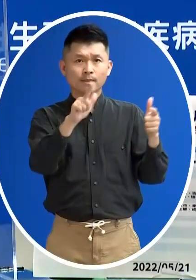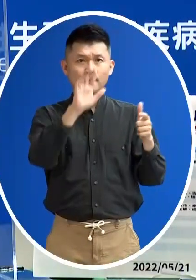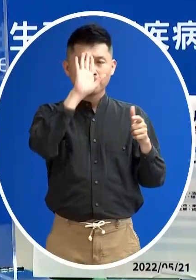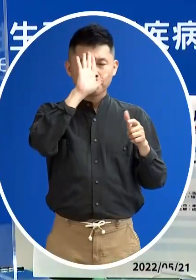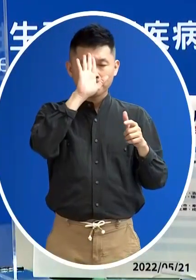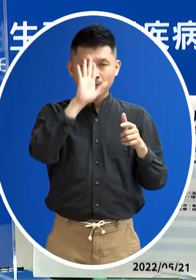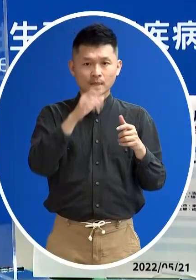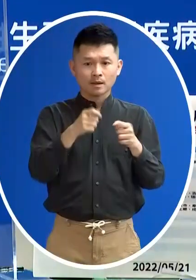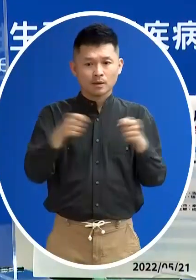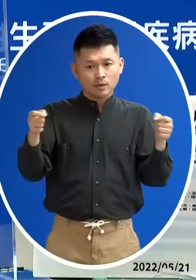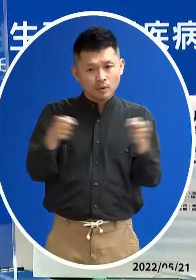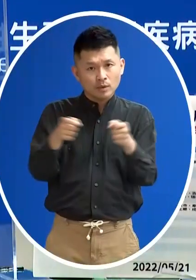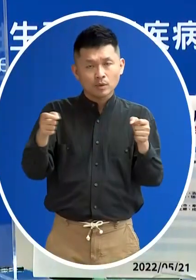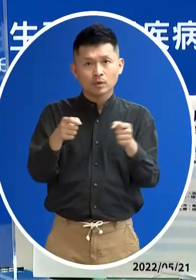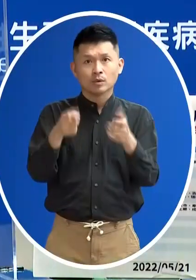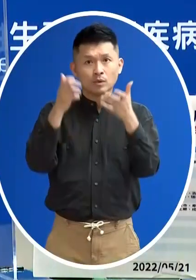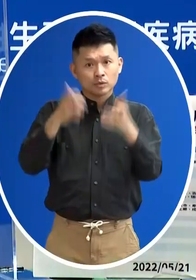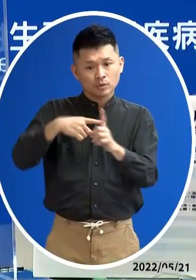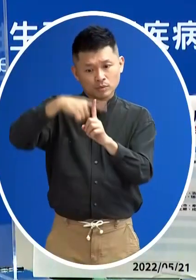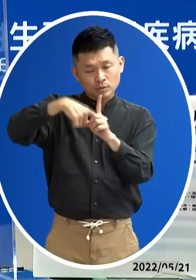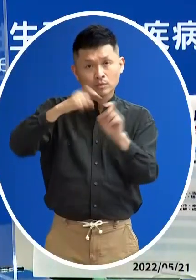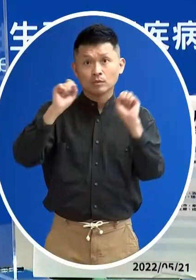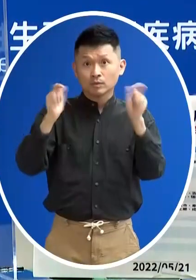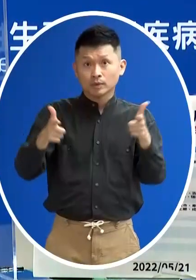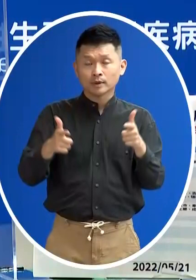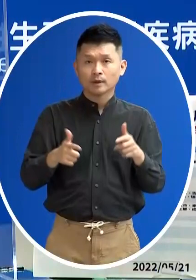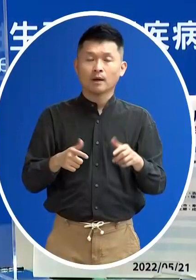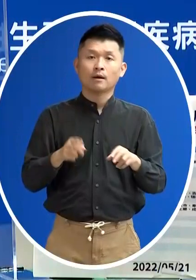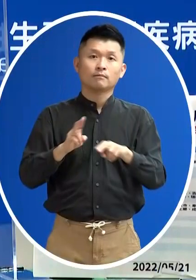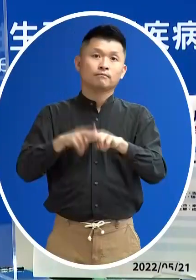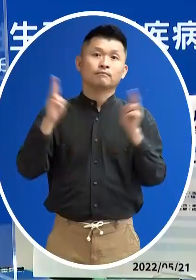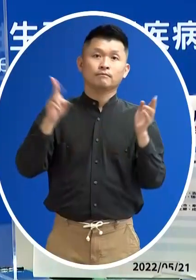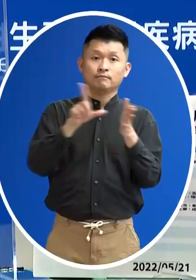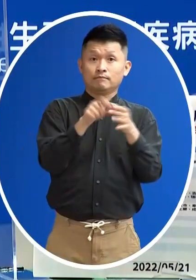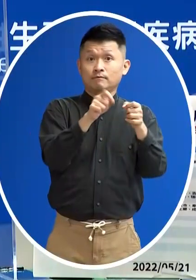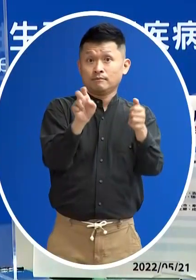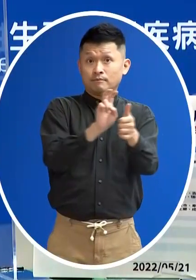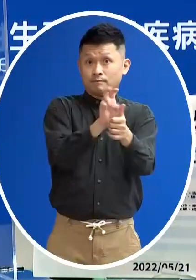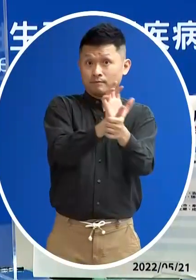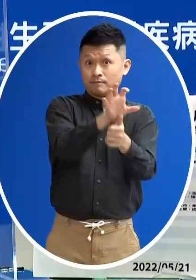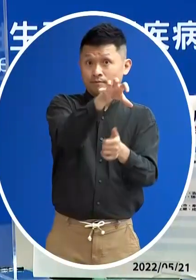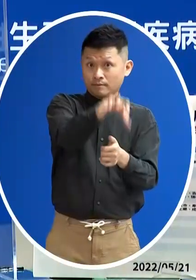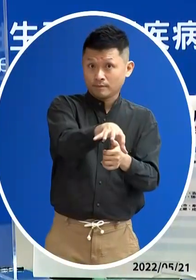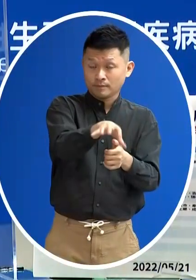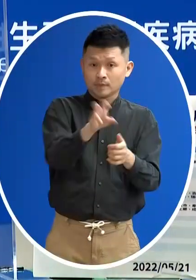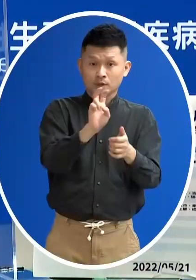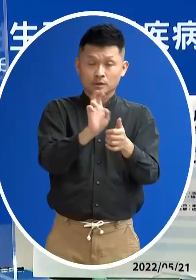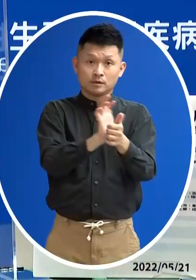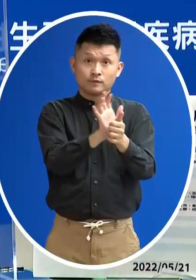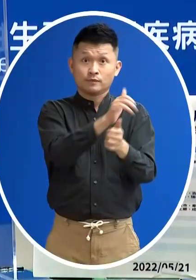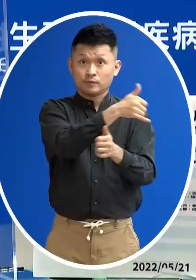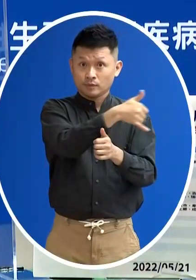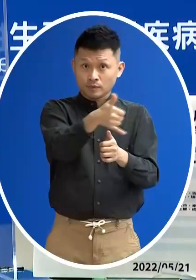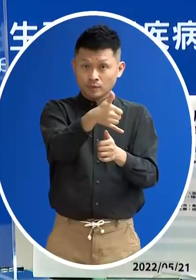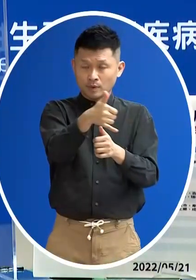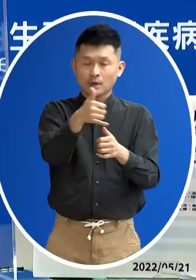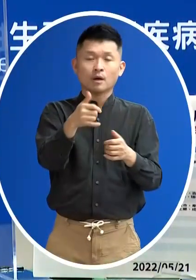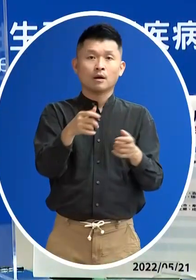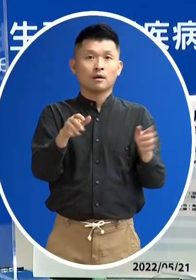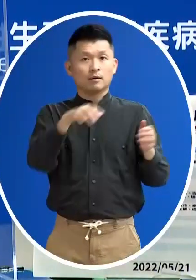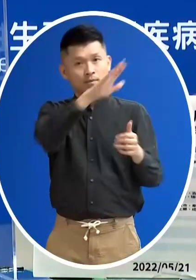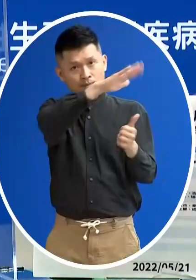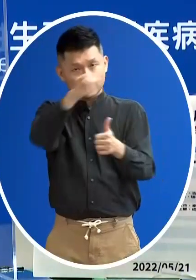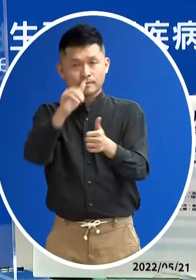我们也会哦延议来开放，好，比照这长照的机构，那有照护员来进来协助照